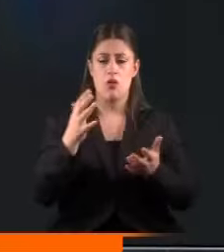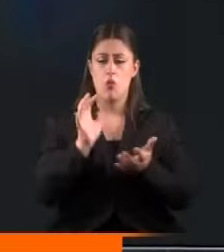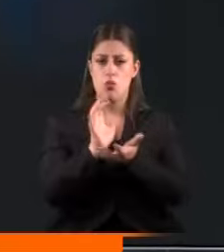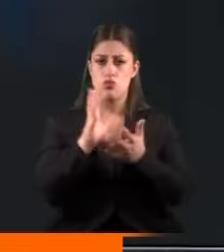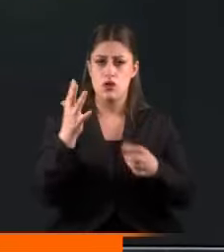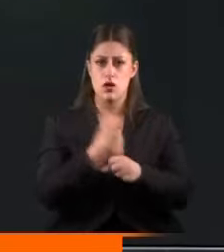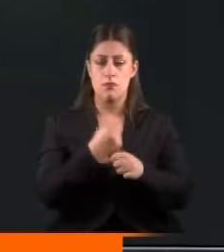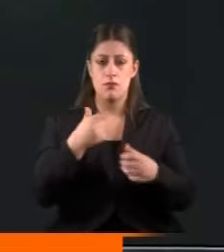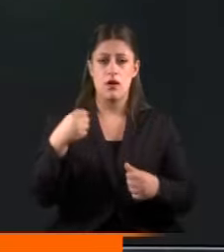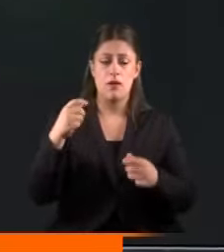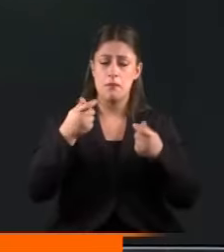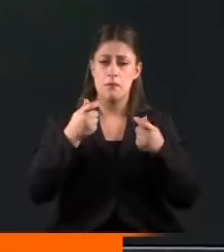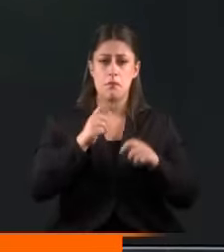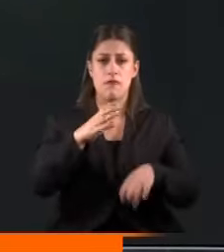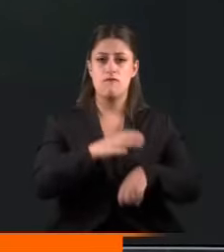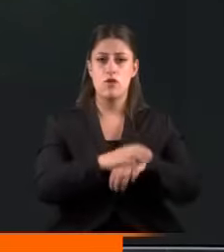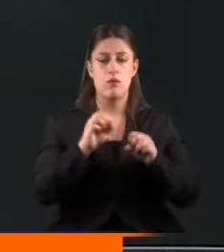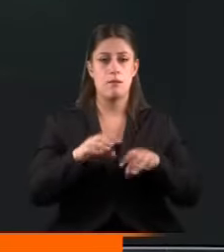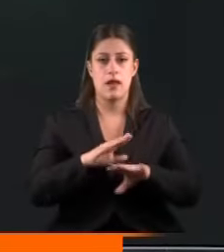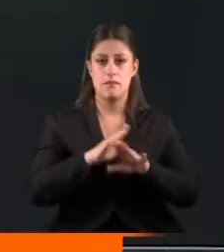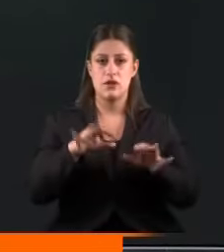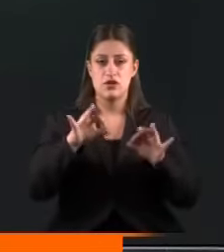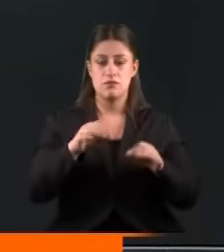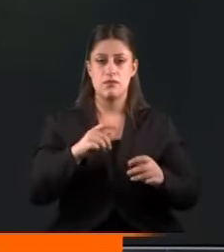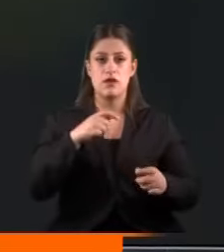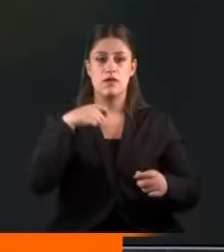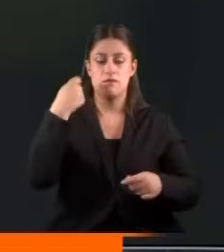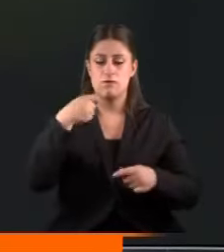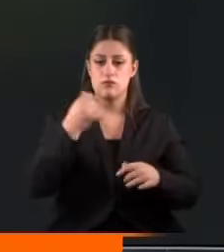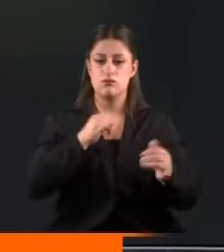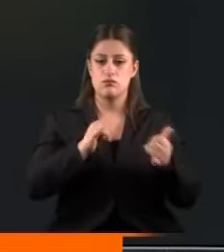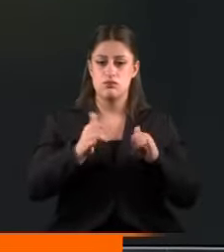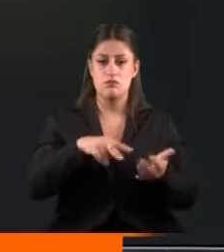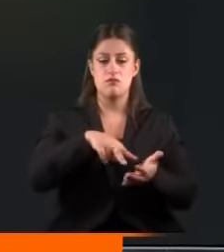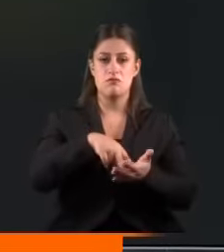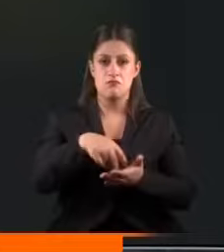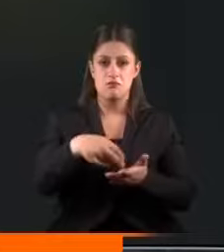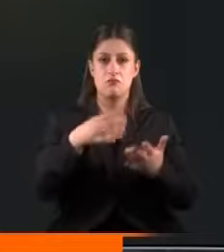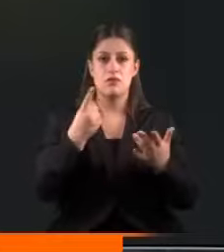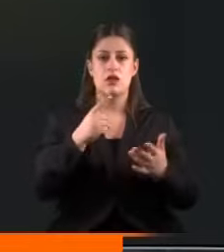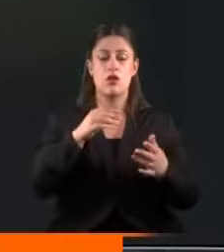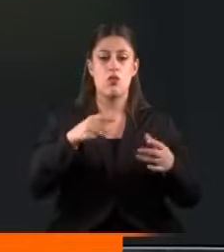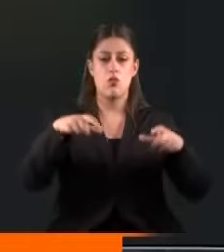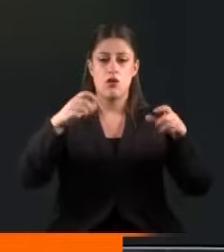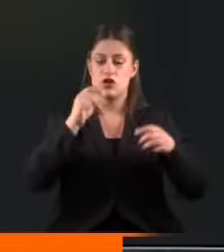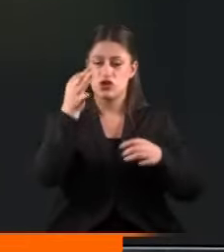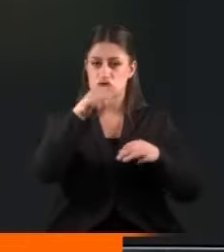de futboldan kopmadı. Şimdi hem modellik yapıyor hem de yeşil sahalarda top koşturuyor.